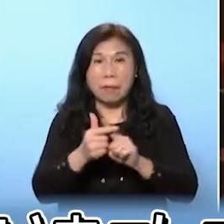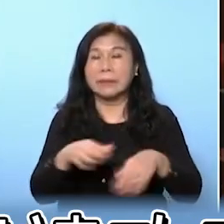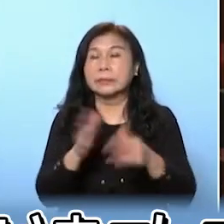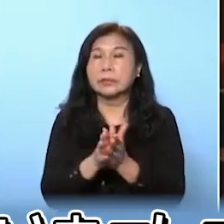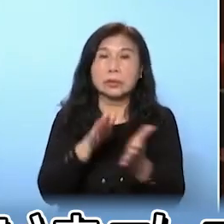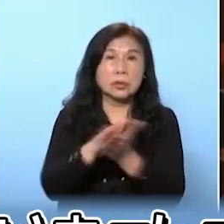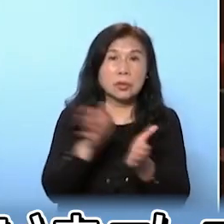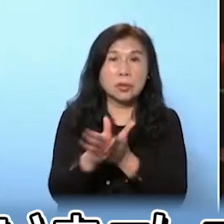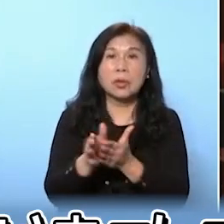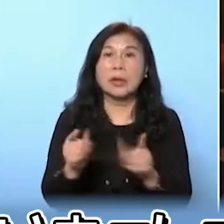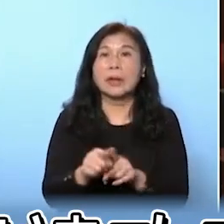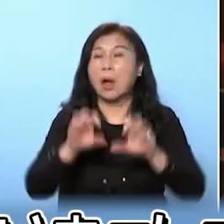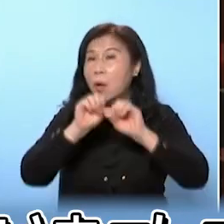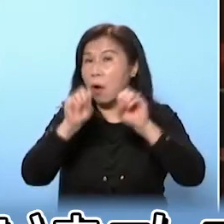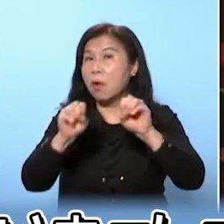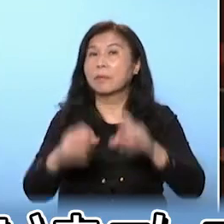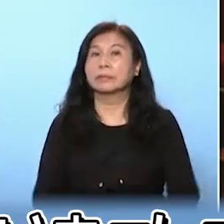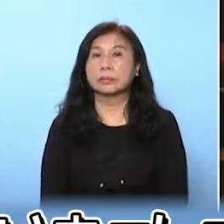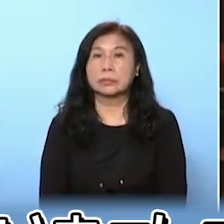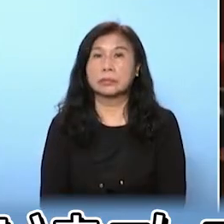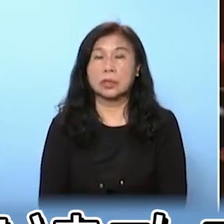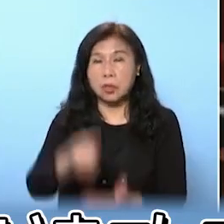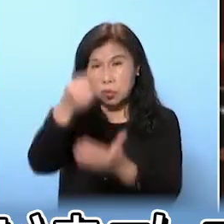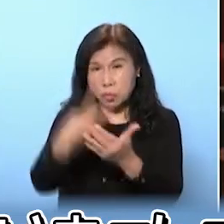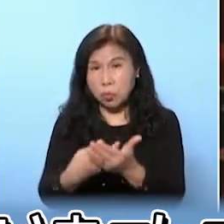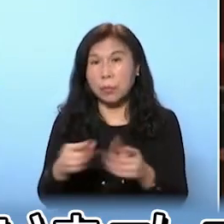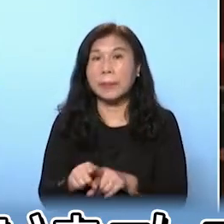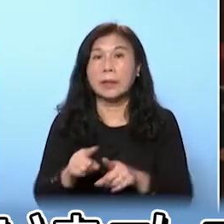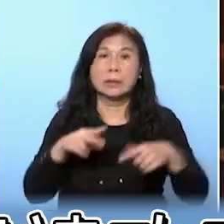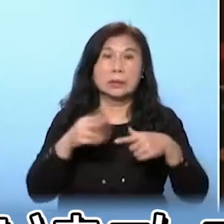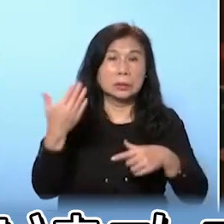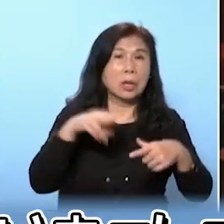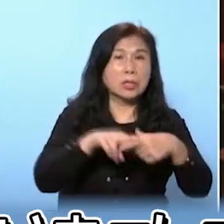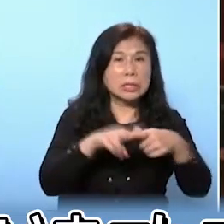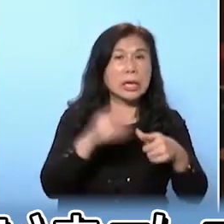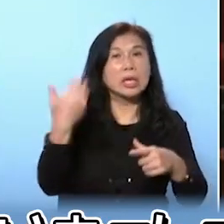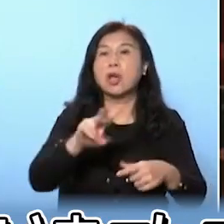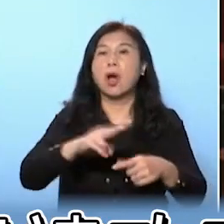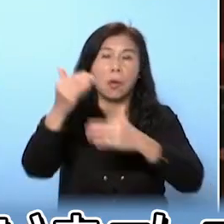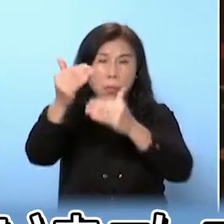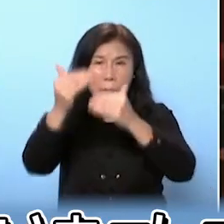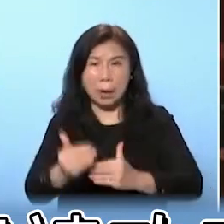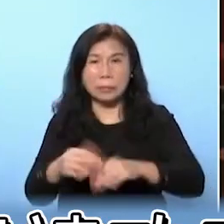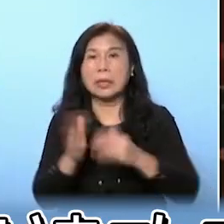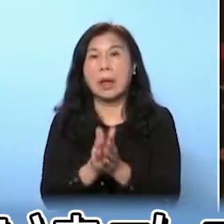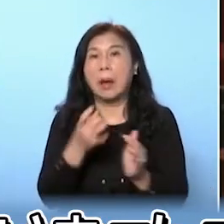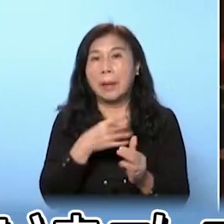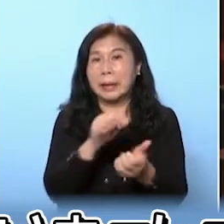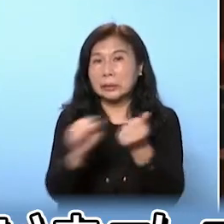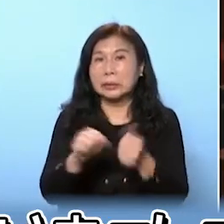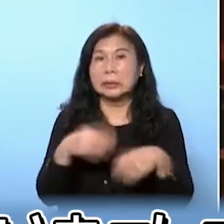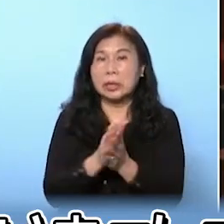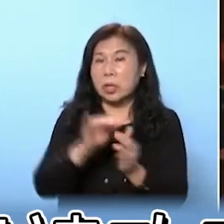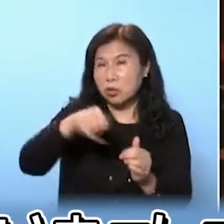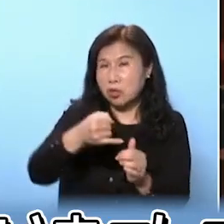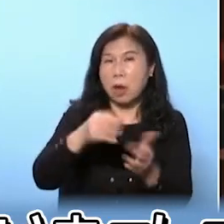消强制季度汇报等措施，但这些措施只是重推过去的安排，实际上未有解决 GEM 定